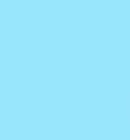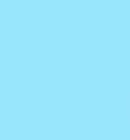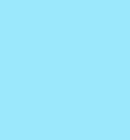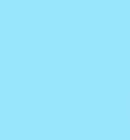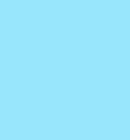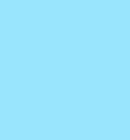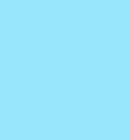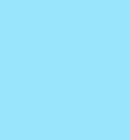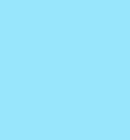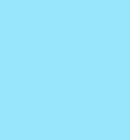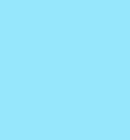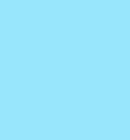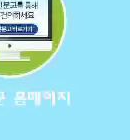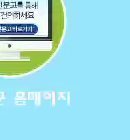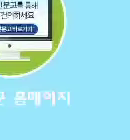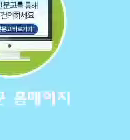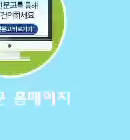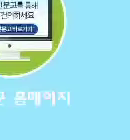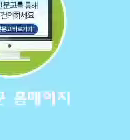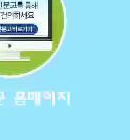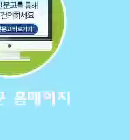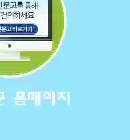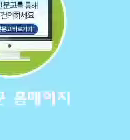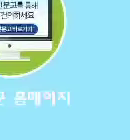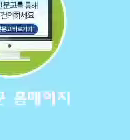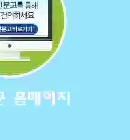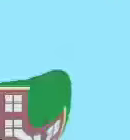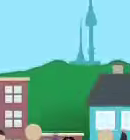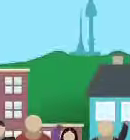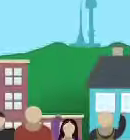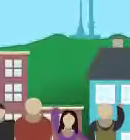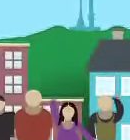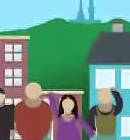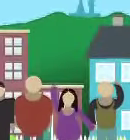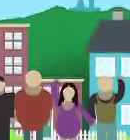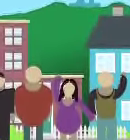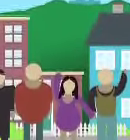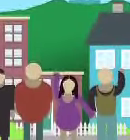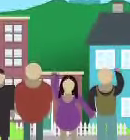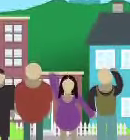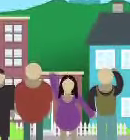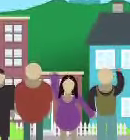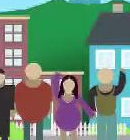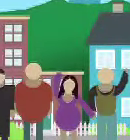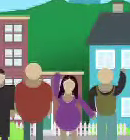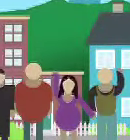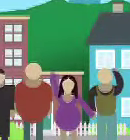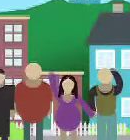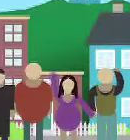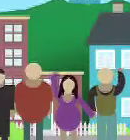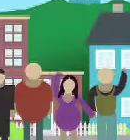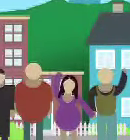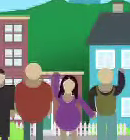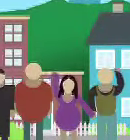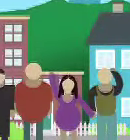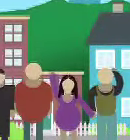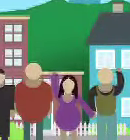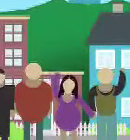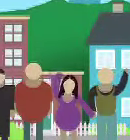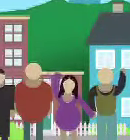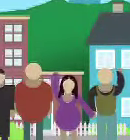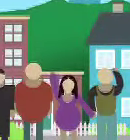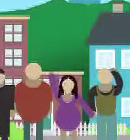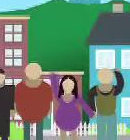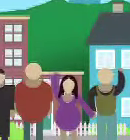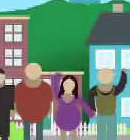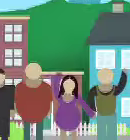있습니다. 크고 작은 사고와 재난을 예방하는 안전신고 습관. 나와 우리 이웃의 안전을 지키기